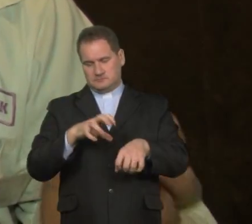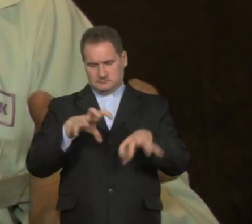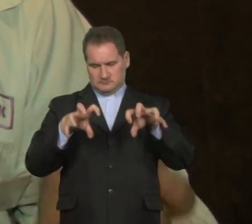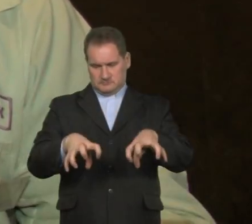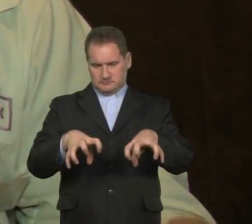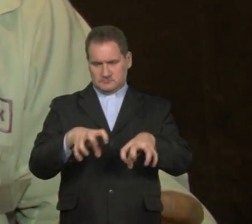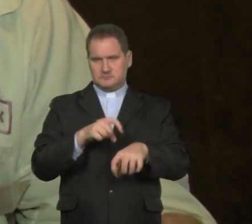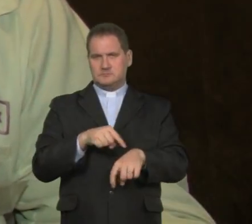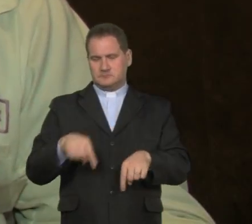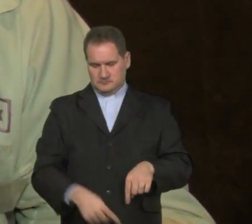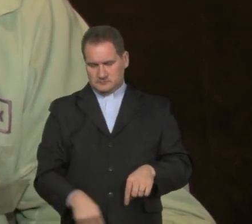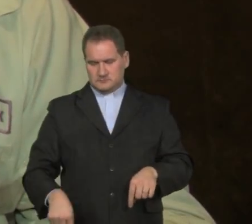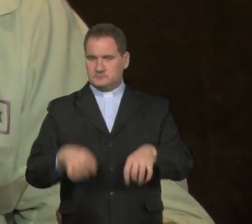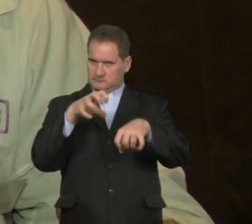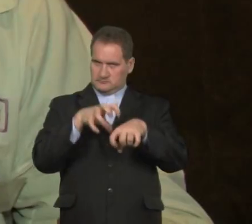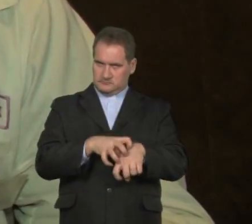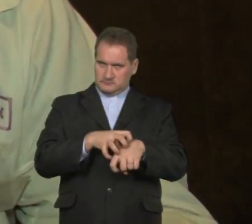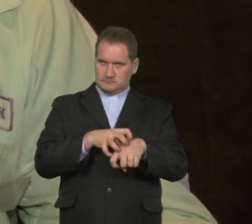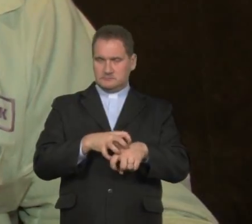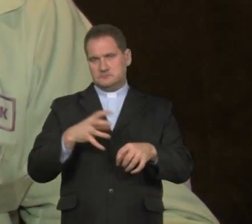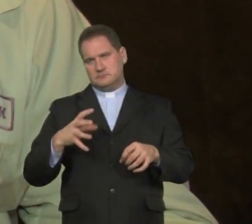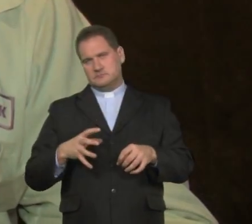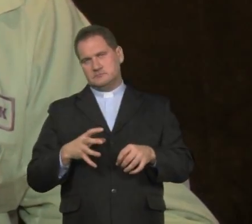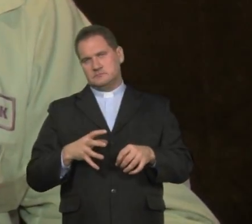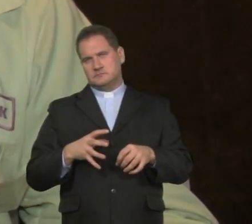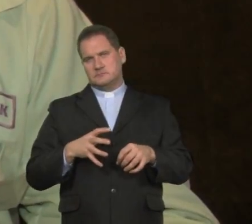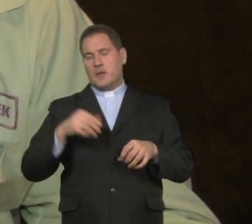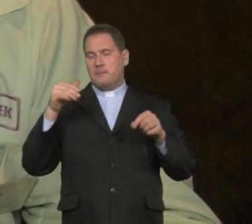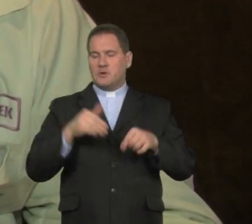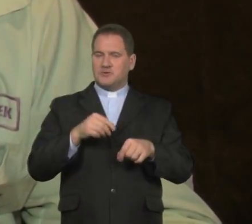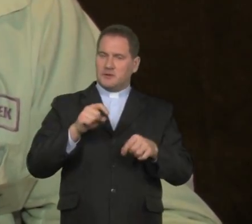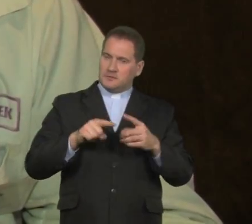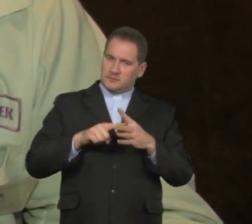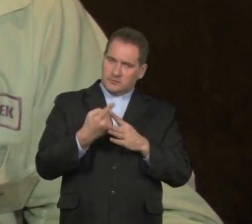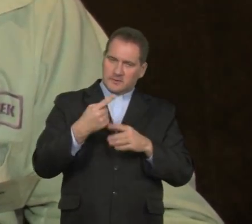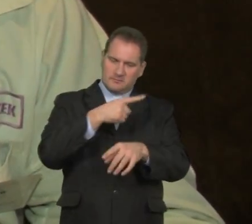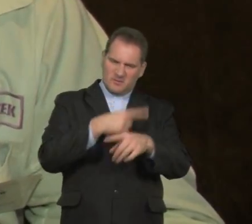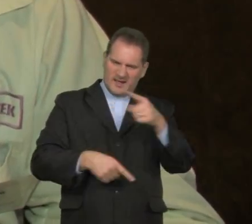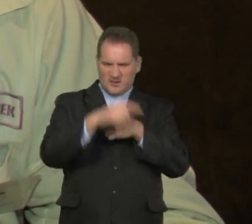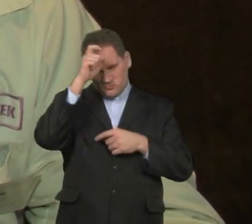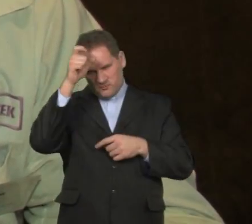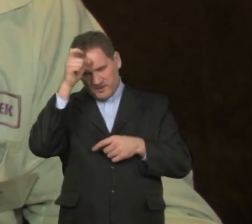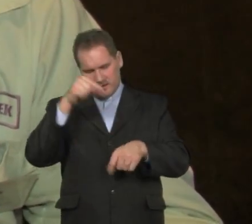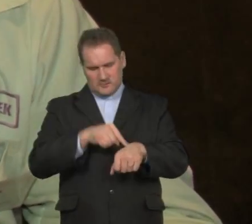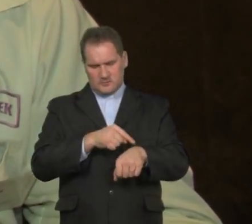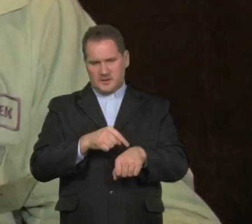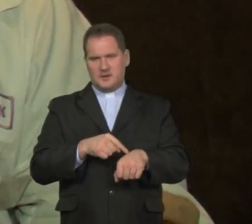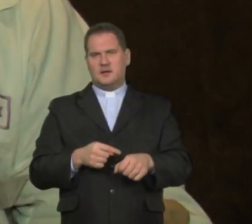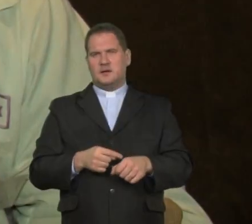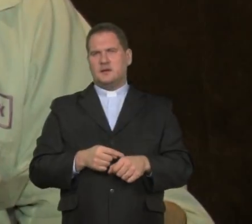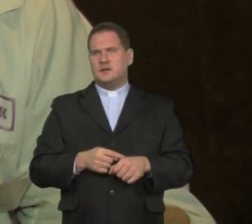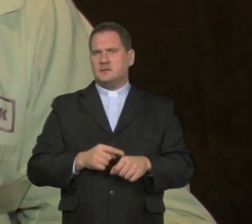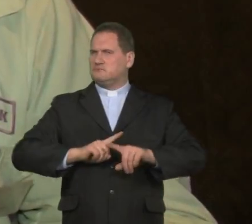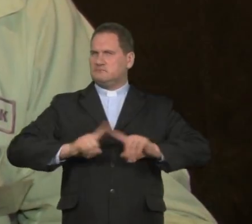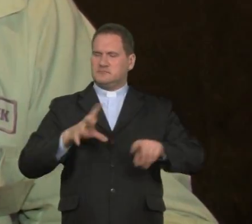swoimi silnie rozwiniętymi szponami, które mają dobrze rozwinięty chwyt,